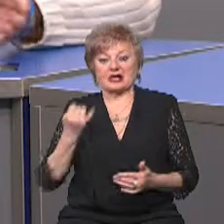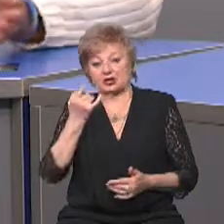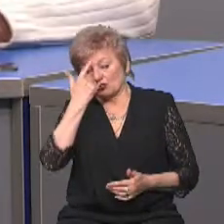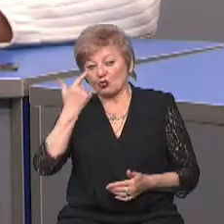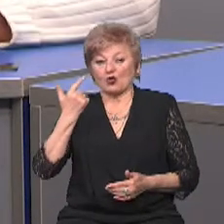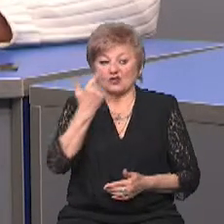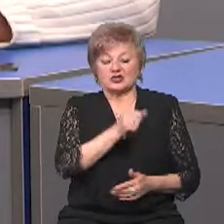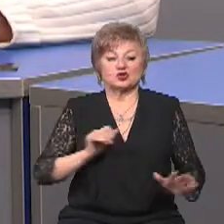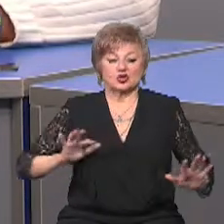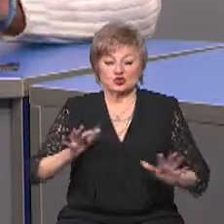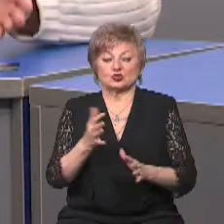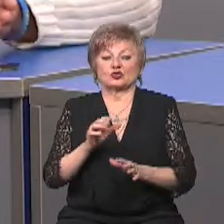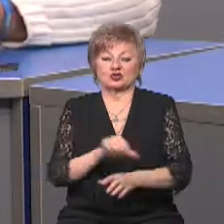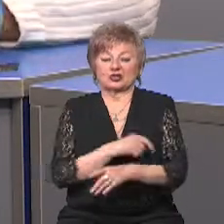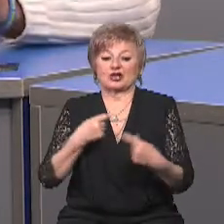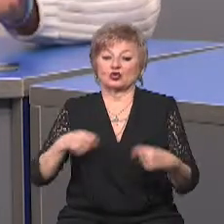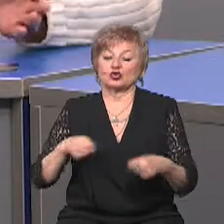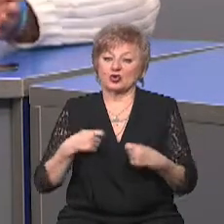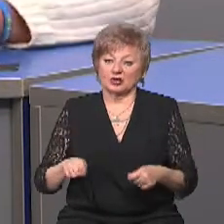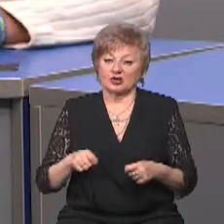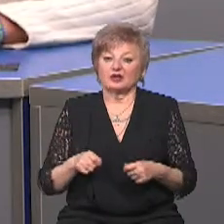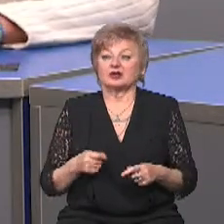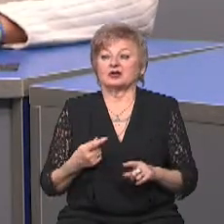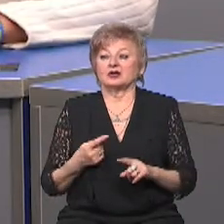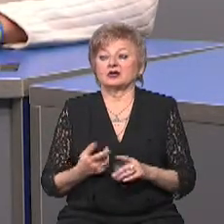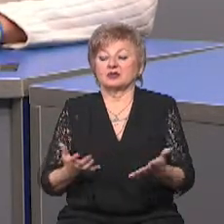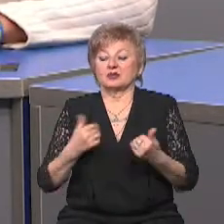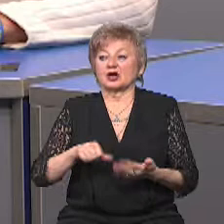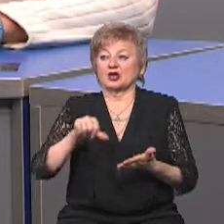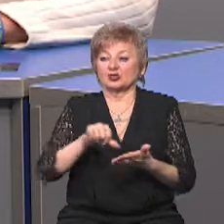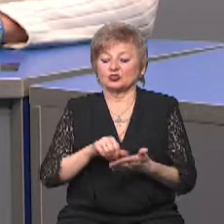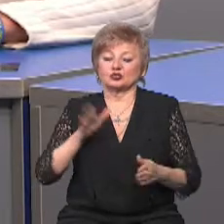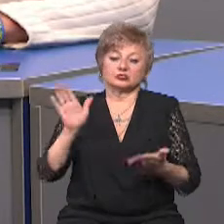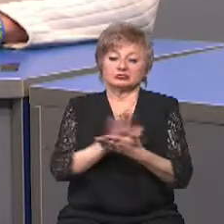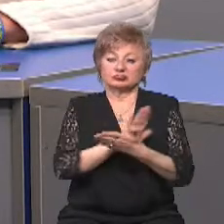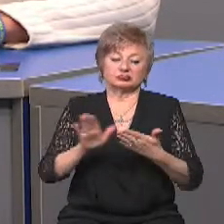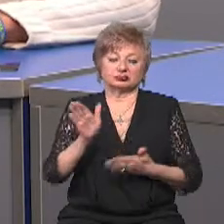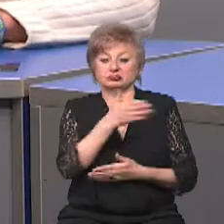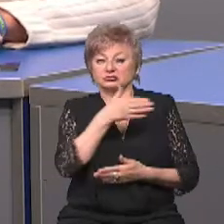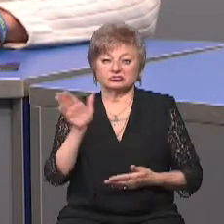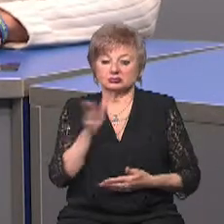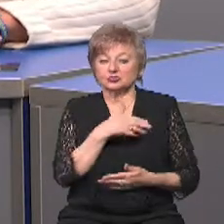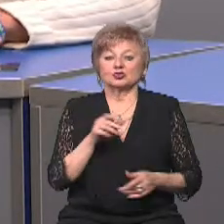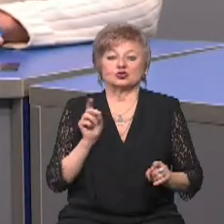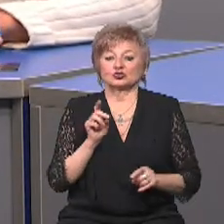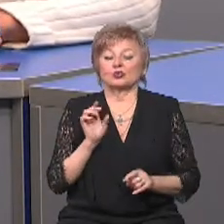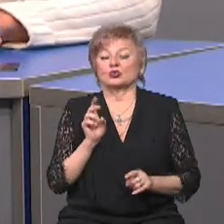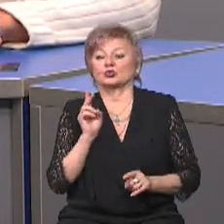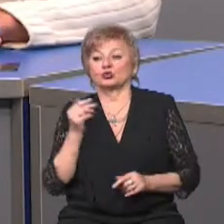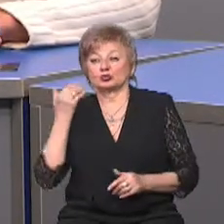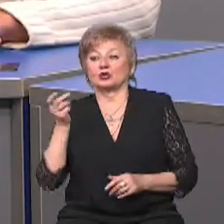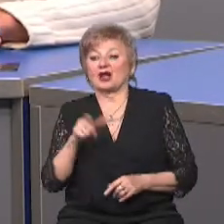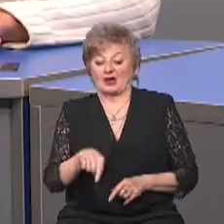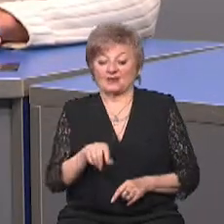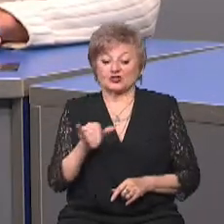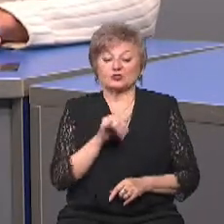про випадки наркоторгівлі, і брати активну участь самим замальовувати, не чекати, що хтось прийде і замалює цю рекламу. В цю